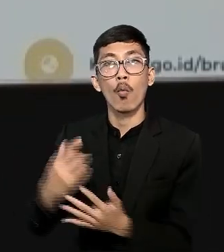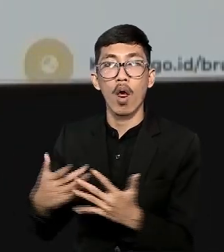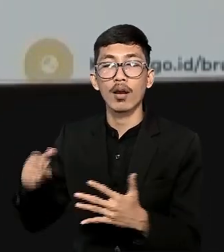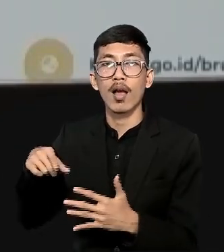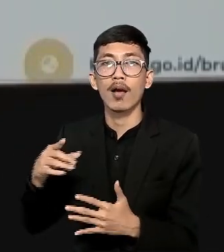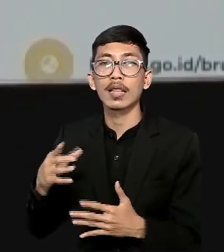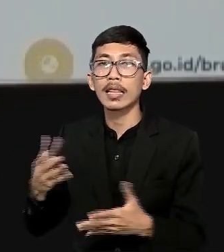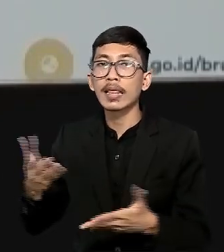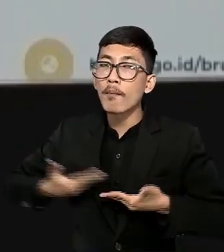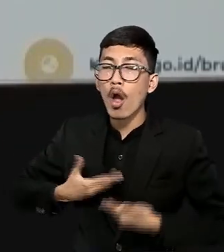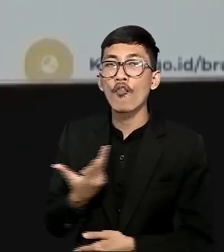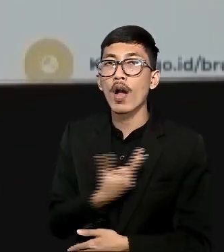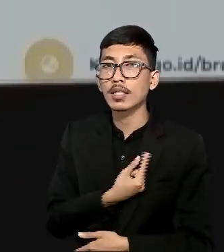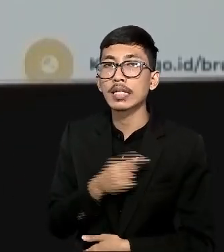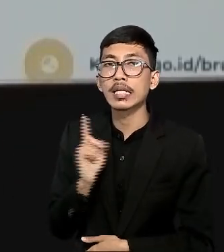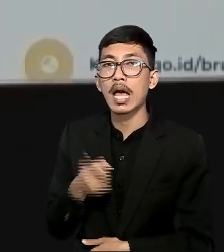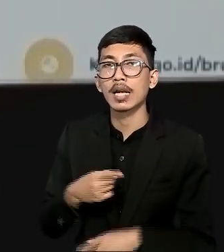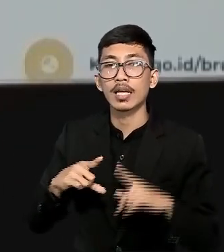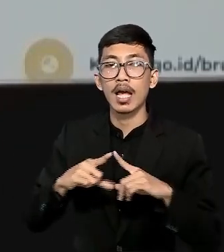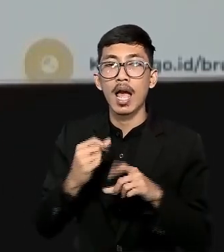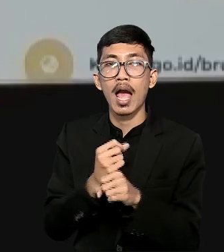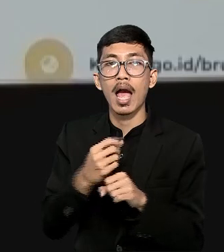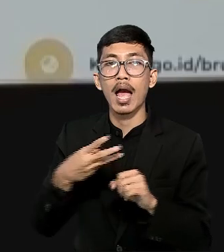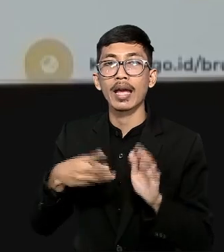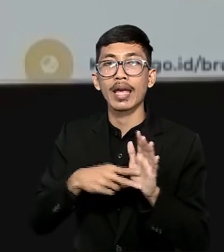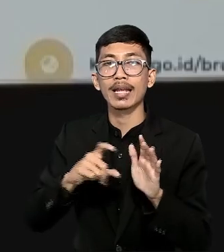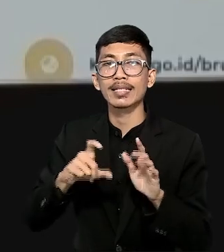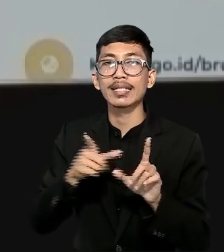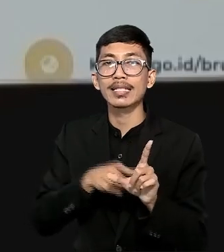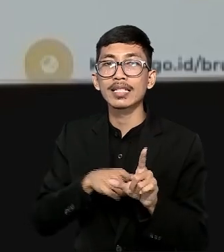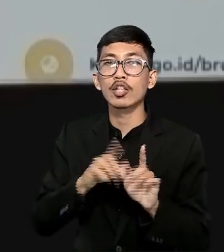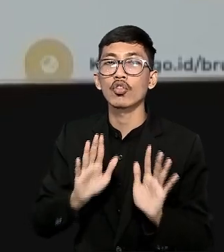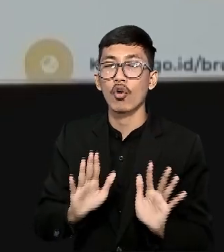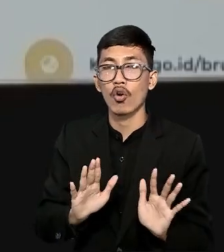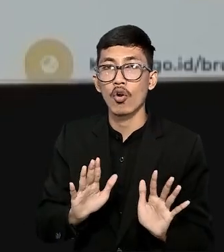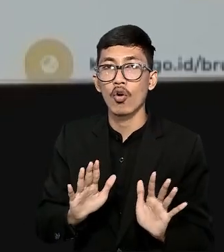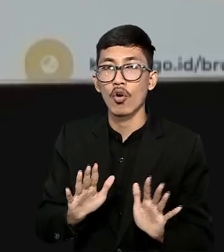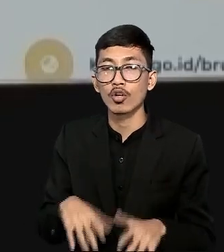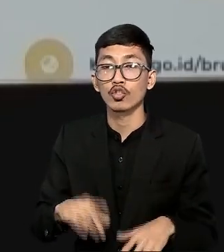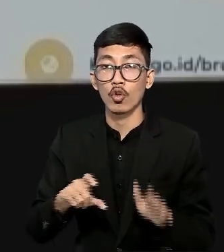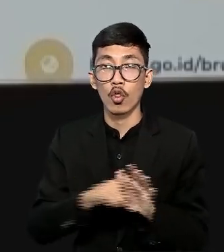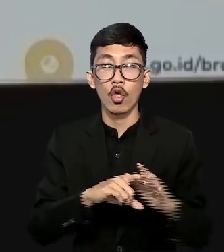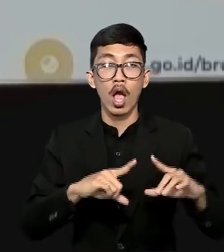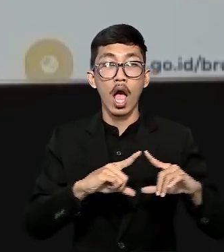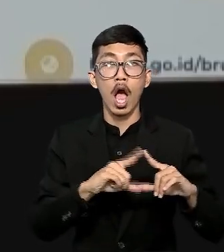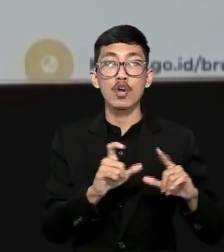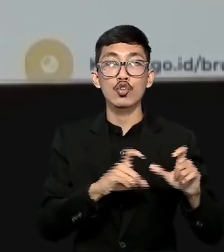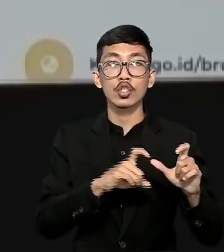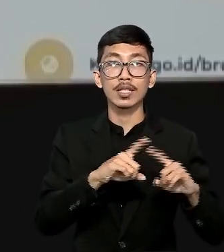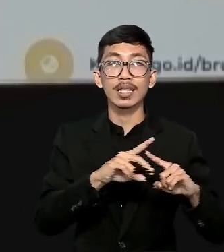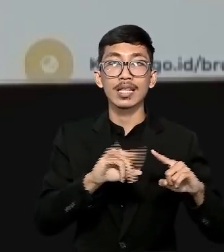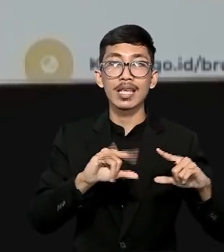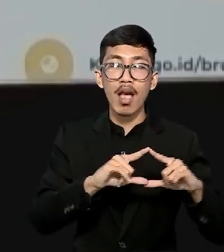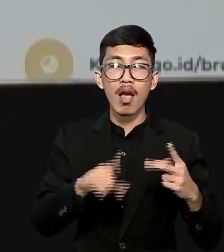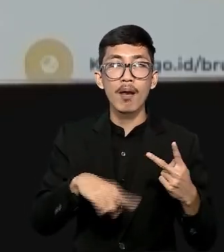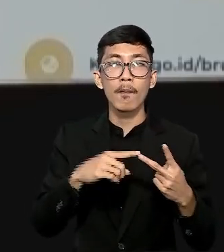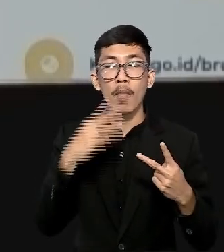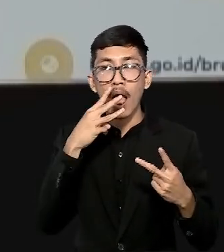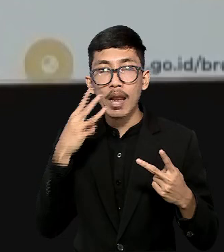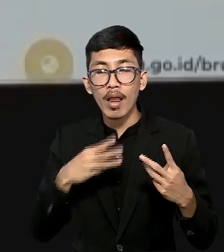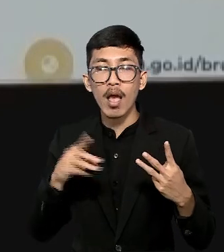ada beberapa negara Uni Eropa juga yang menerima vaksin sinopac maupun sinopharm seperti Austria Belanda Finlandia Islandia